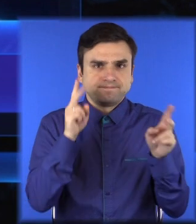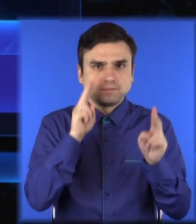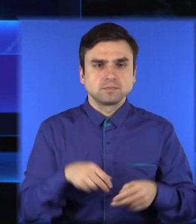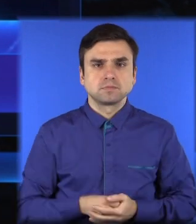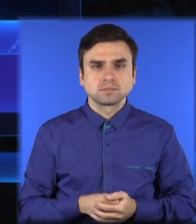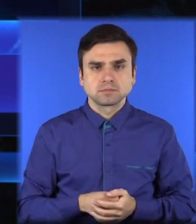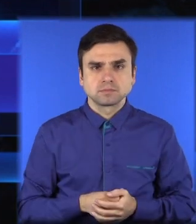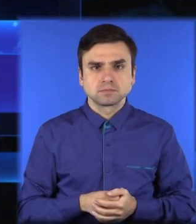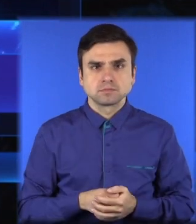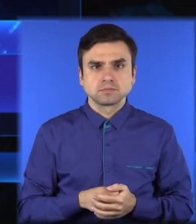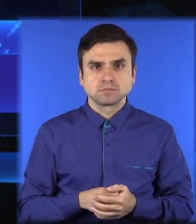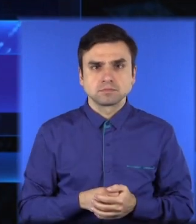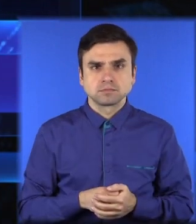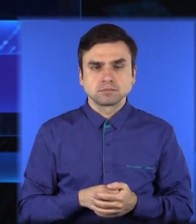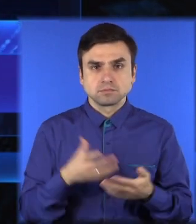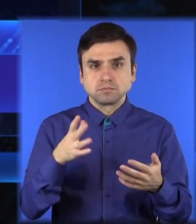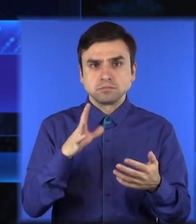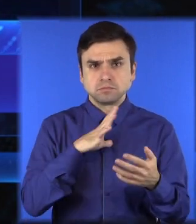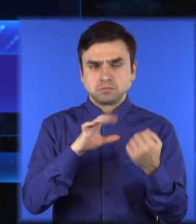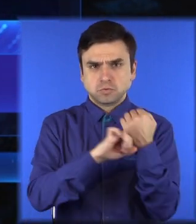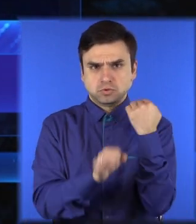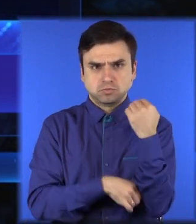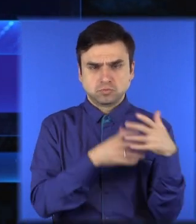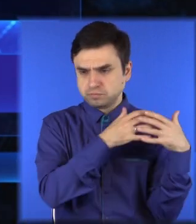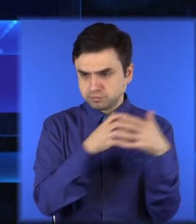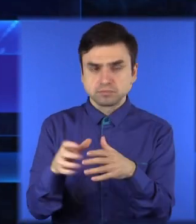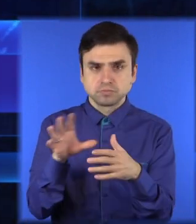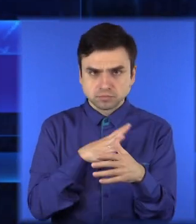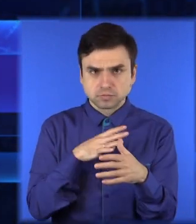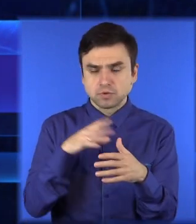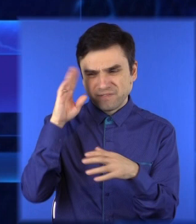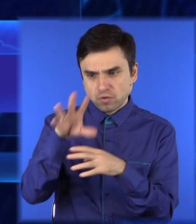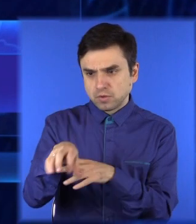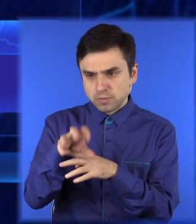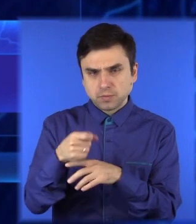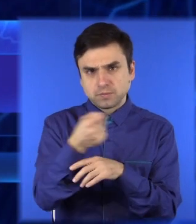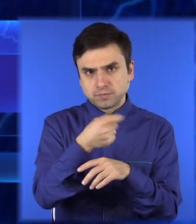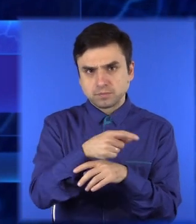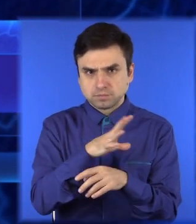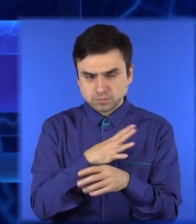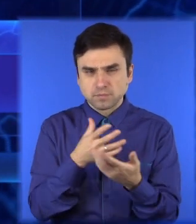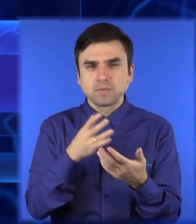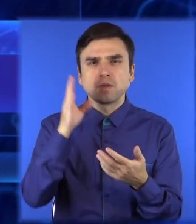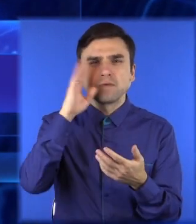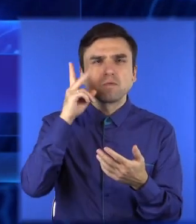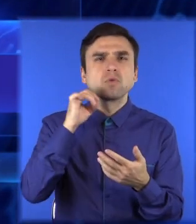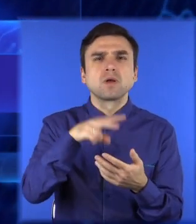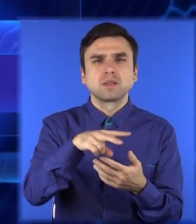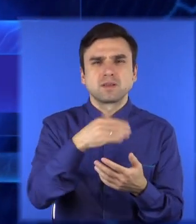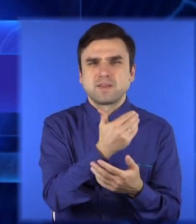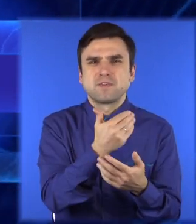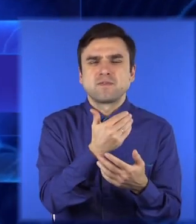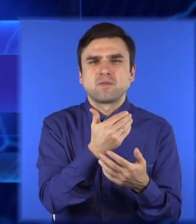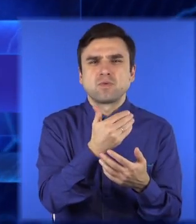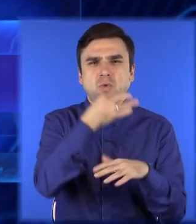велись, там все повинні були устранити. Воду откачивали, то, что по линии водоканала, водоканал все в